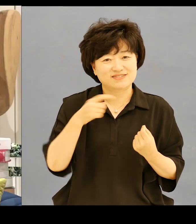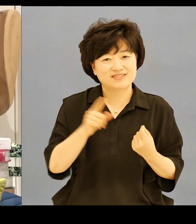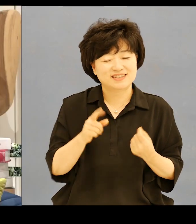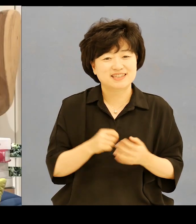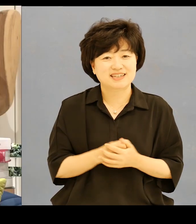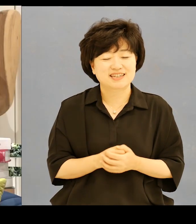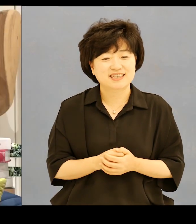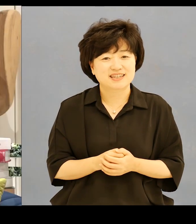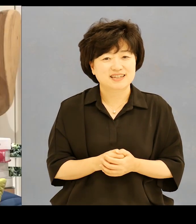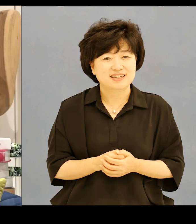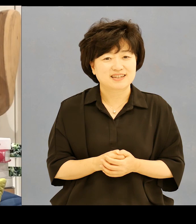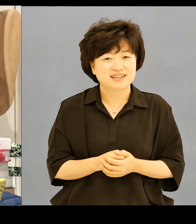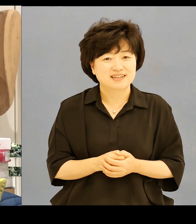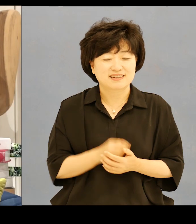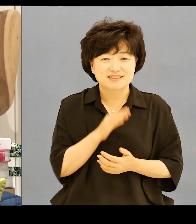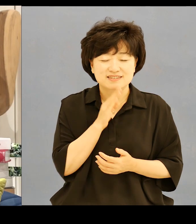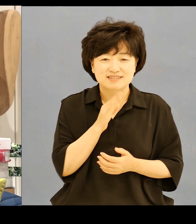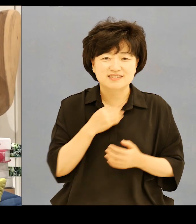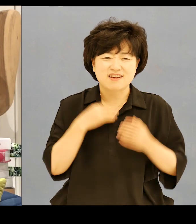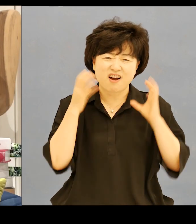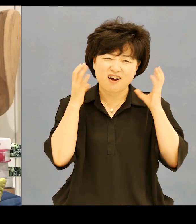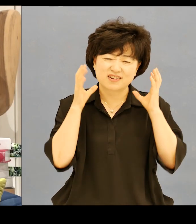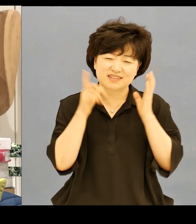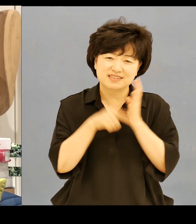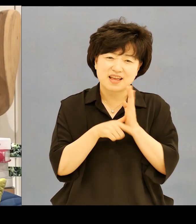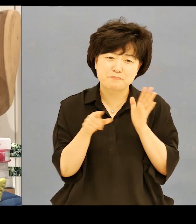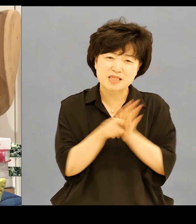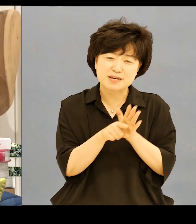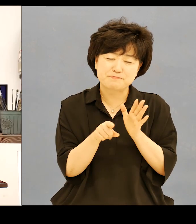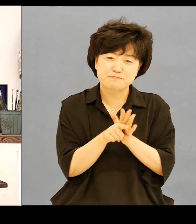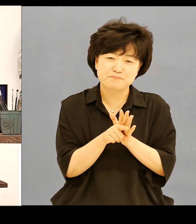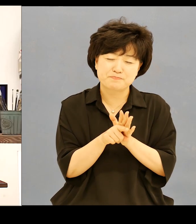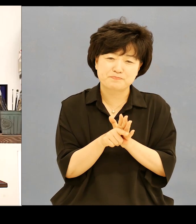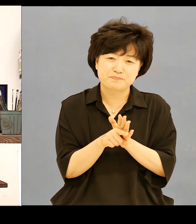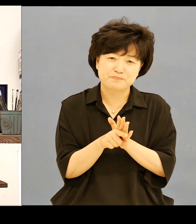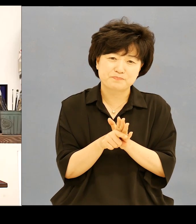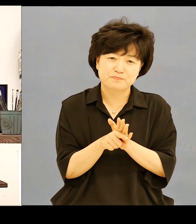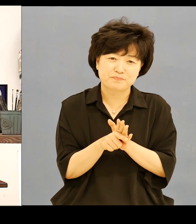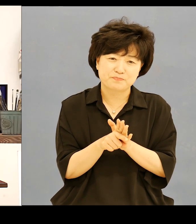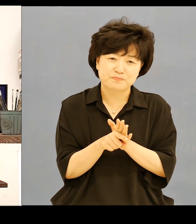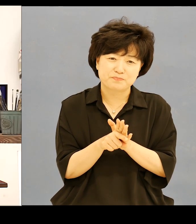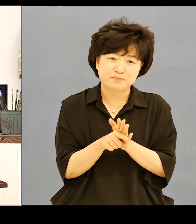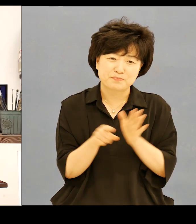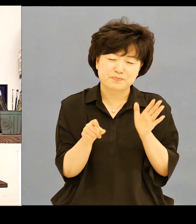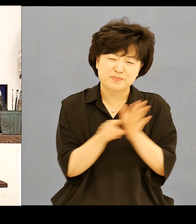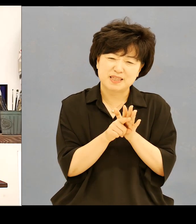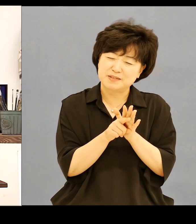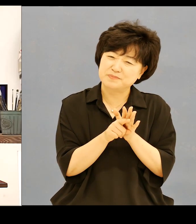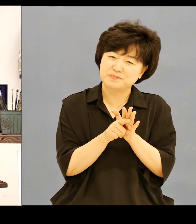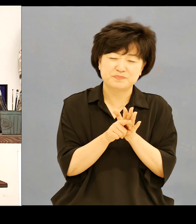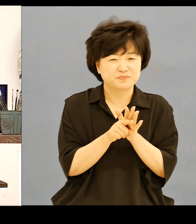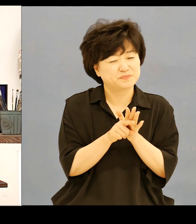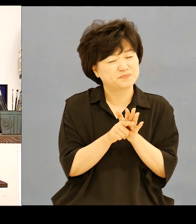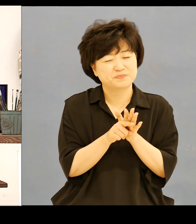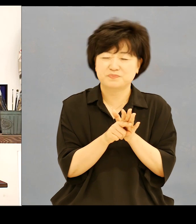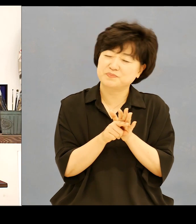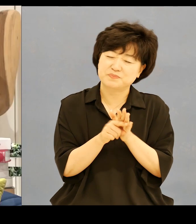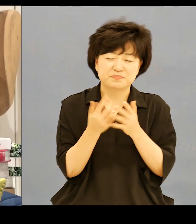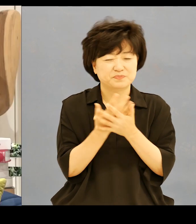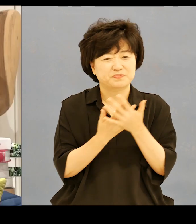아, 뭐랄까 사실은 어렸을 때는 믿음이라는 게 잘 믿기지가 않았거든요.